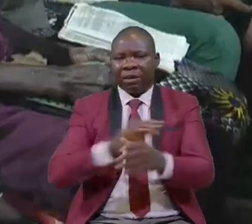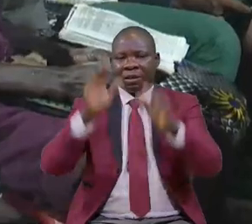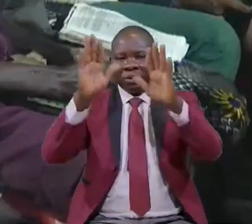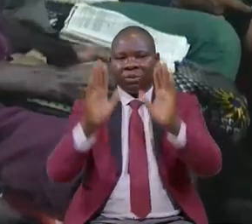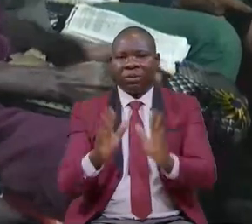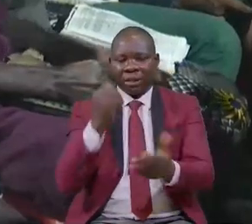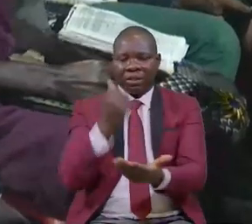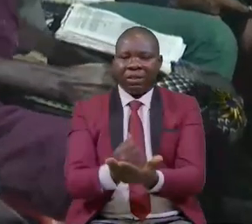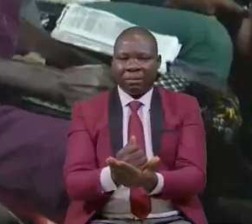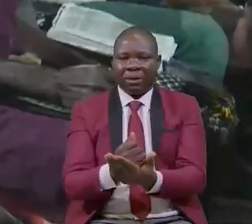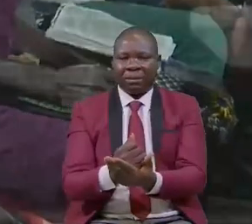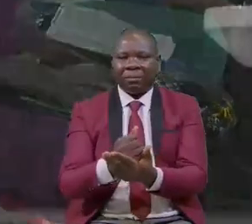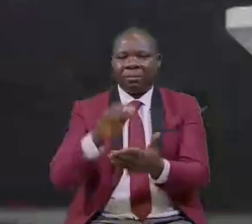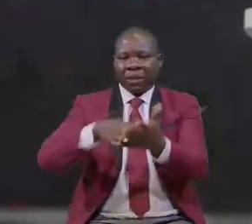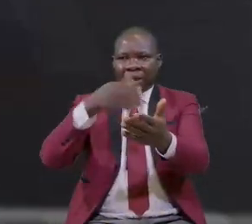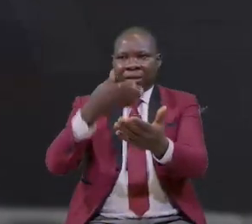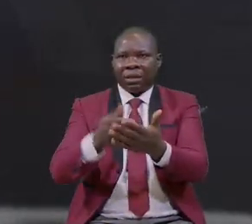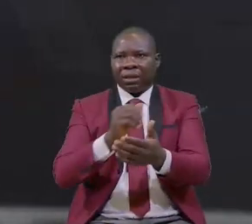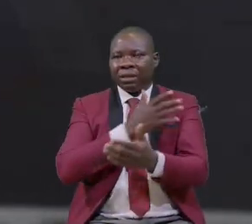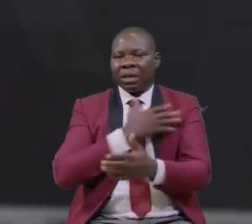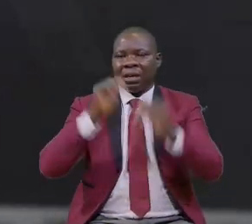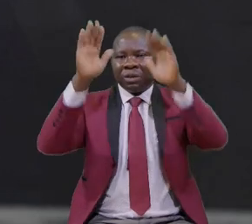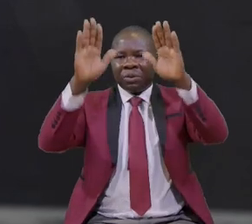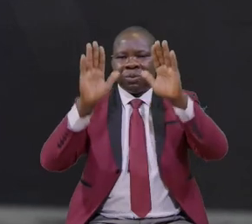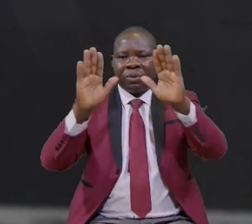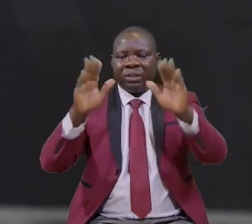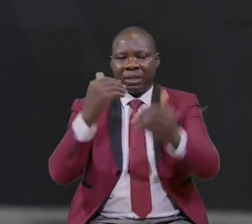prodiges, les miracles et les prodiges.